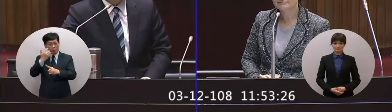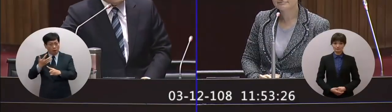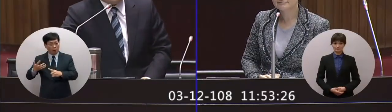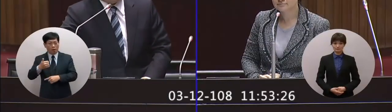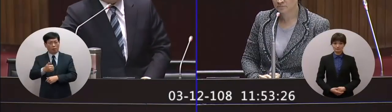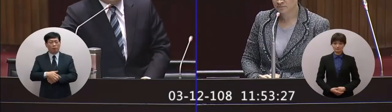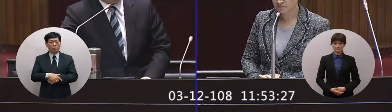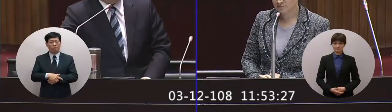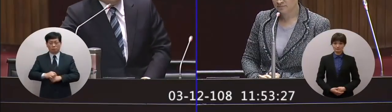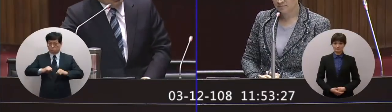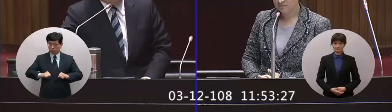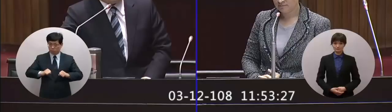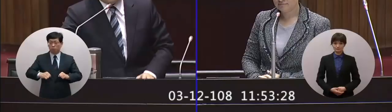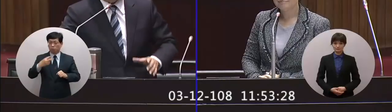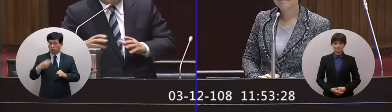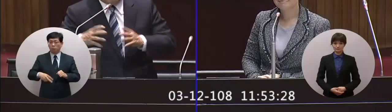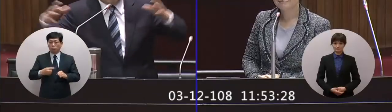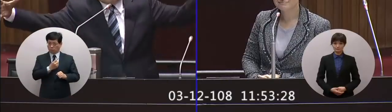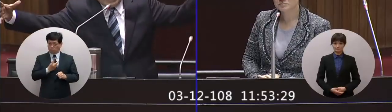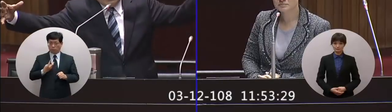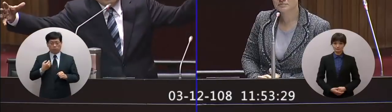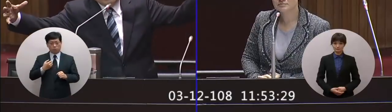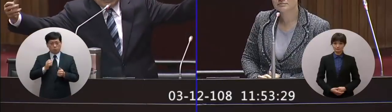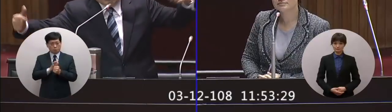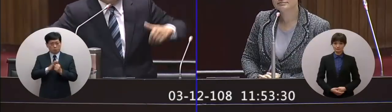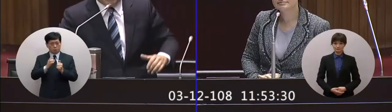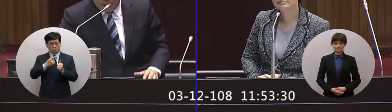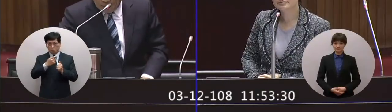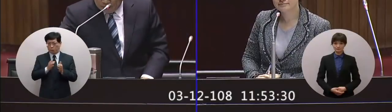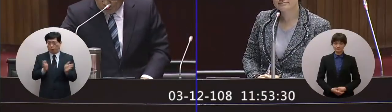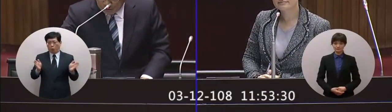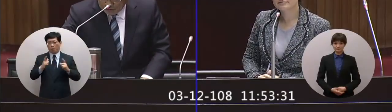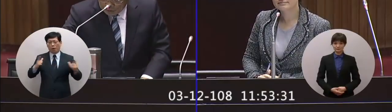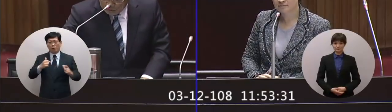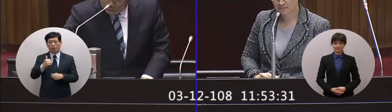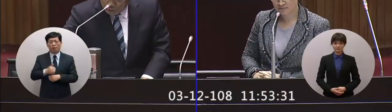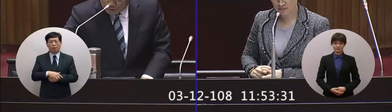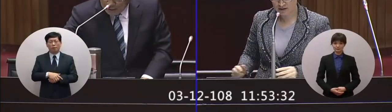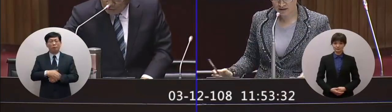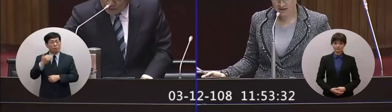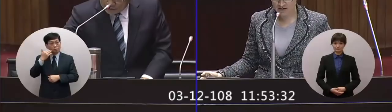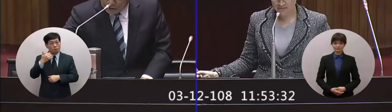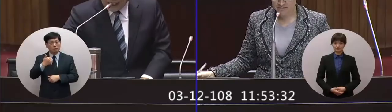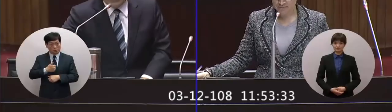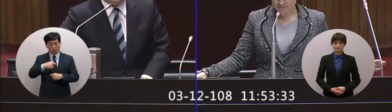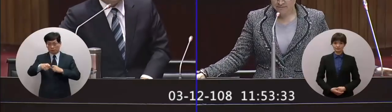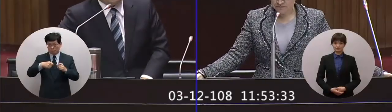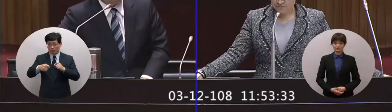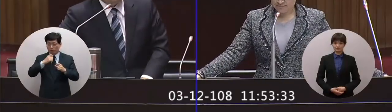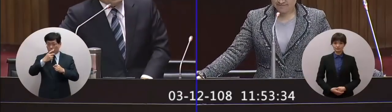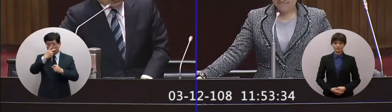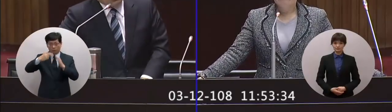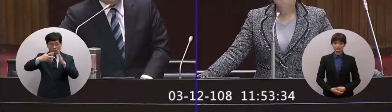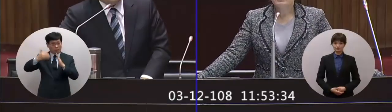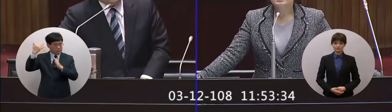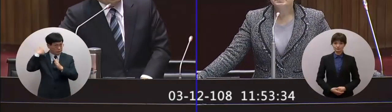的既健康又等于台湾扩大好几倍。所以如果相关的计划在赖院